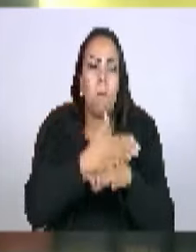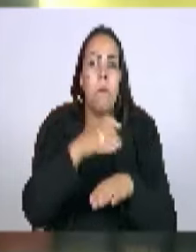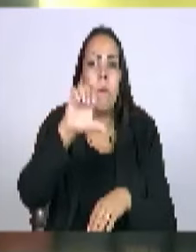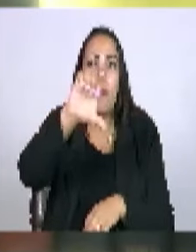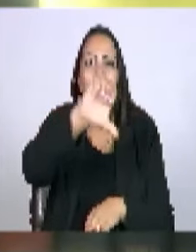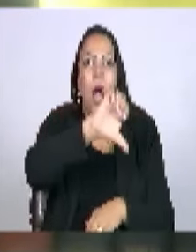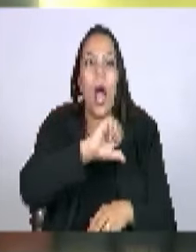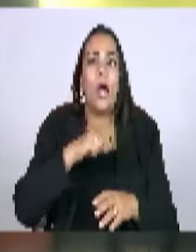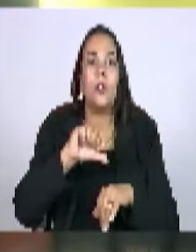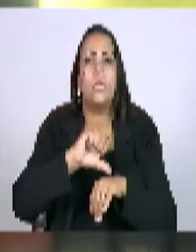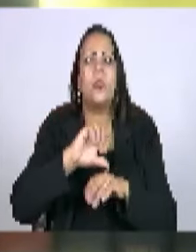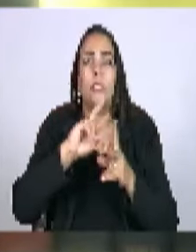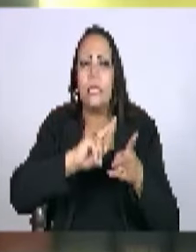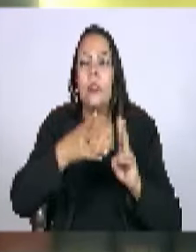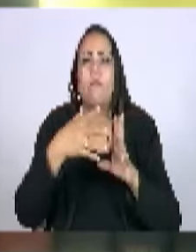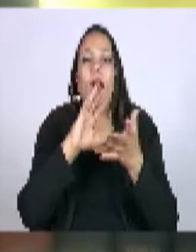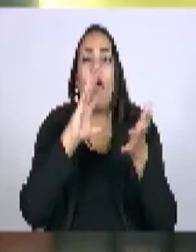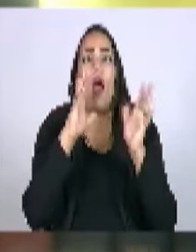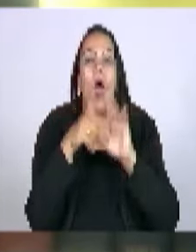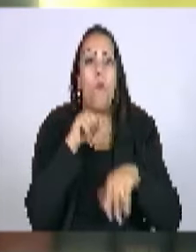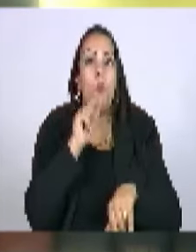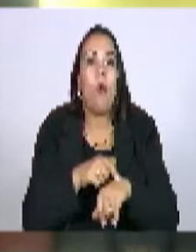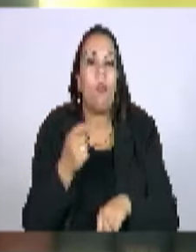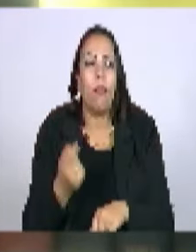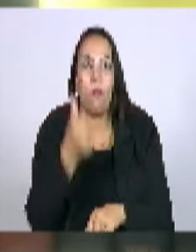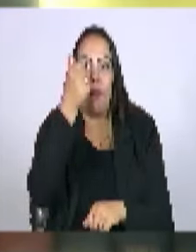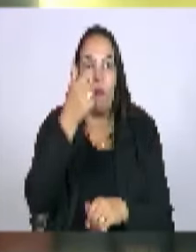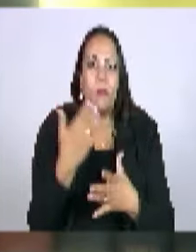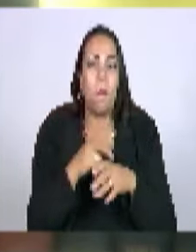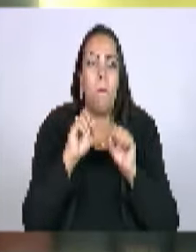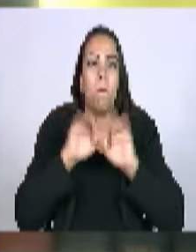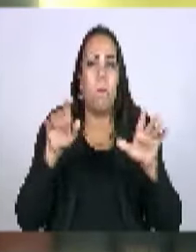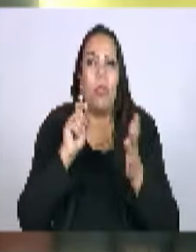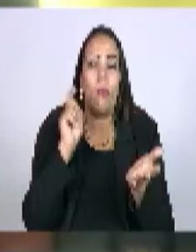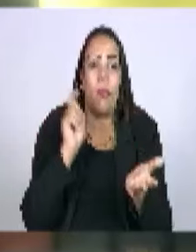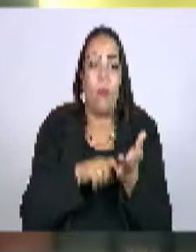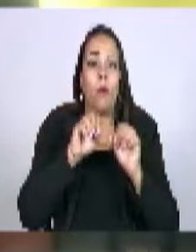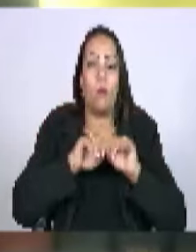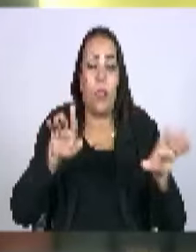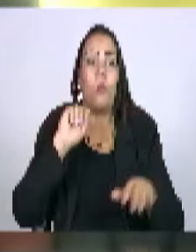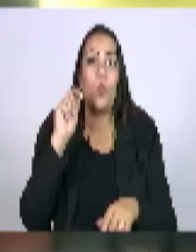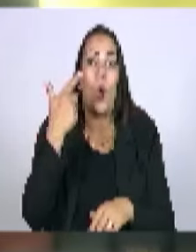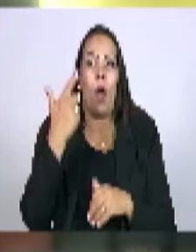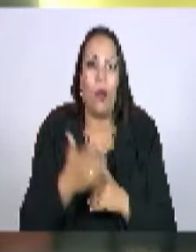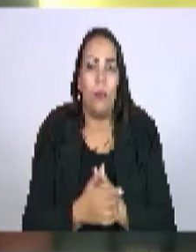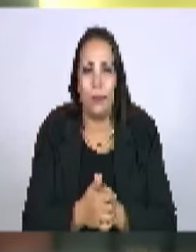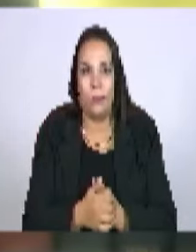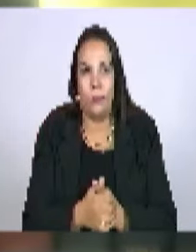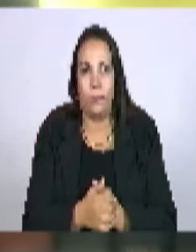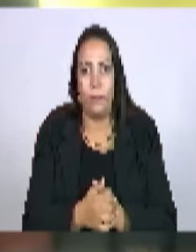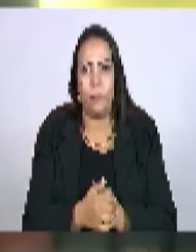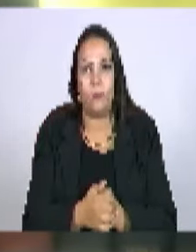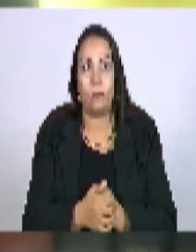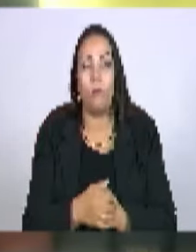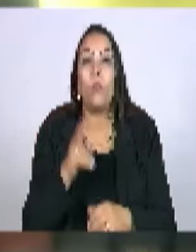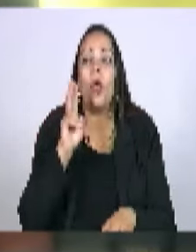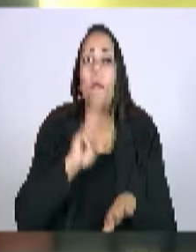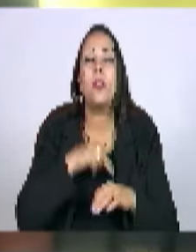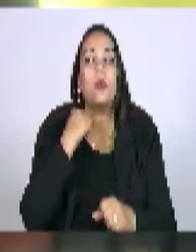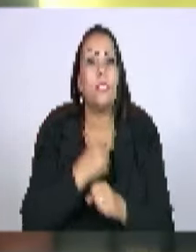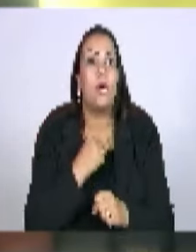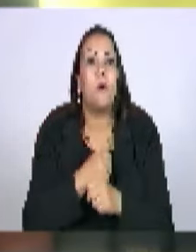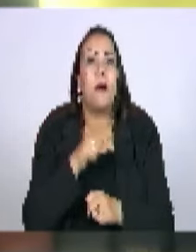من العالم في زمن قياسي زمن سريع استخدام